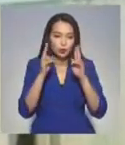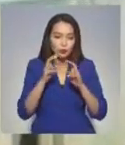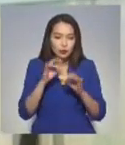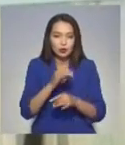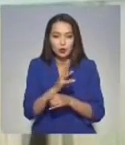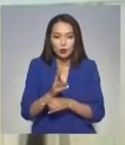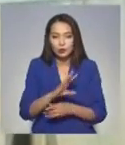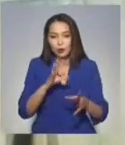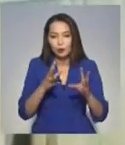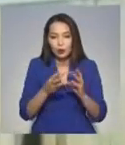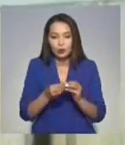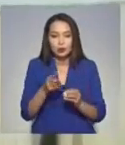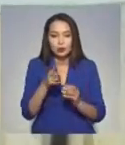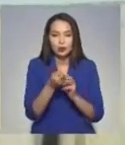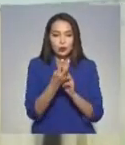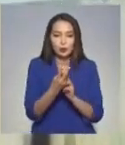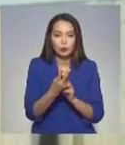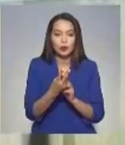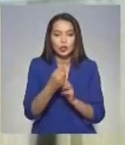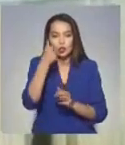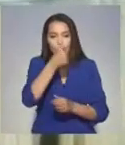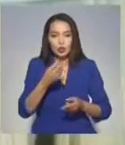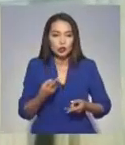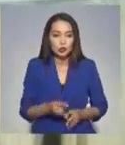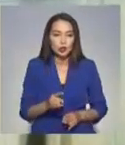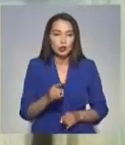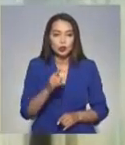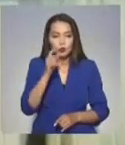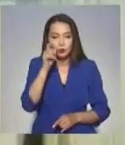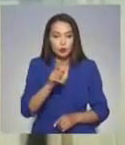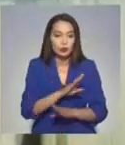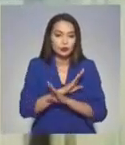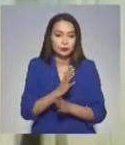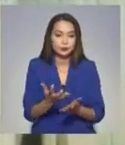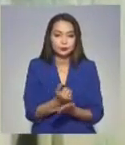сөндіру барысында 2012 жылы туған үй тұрғынының денесі табылды.